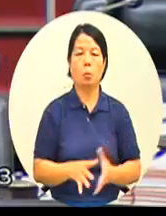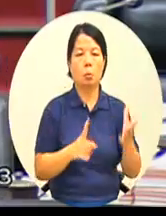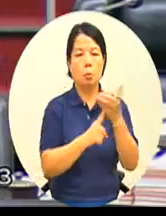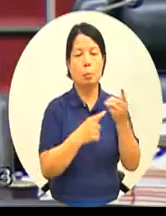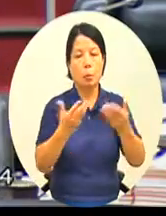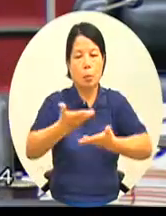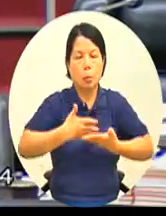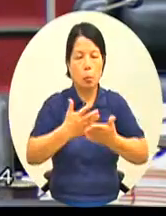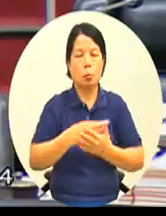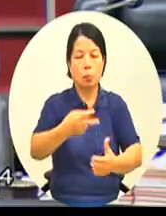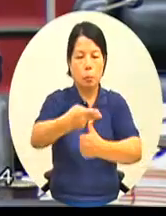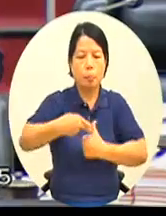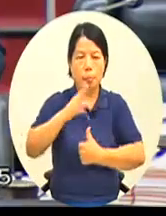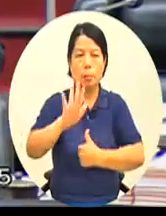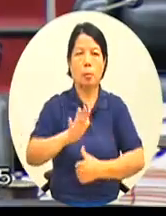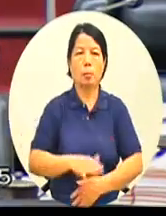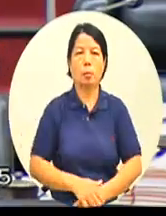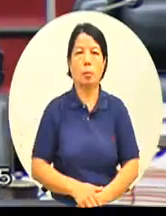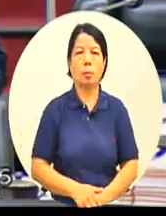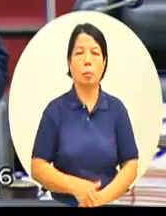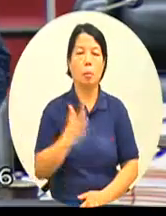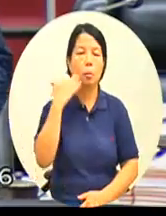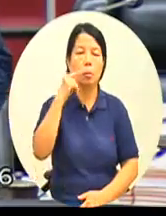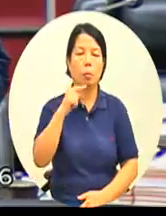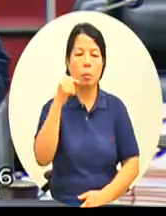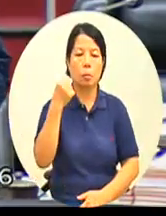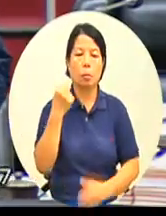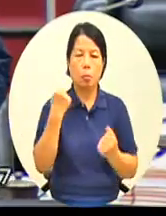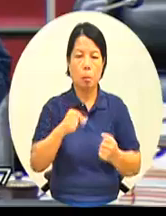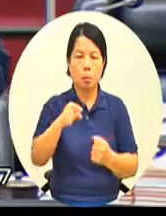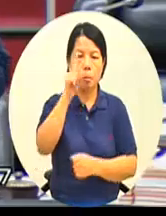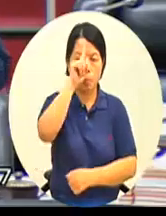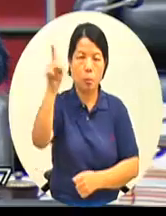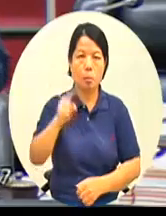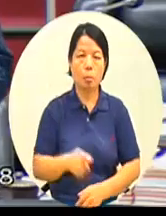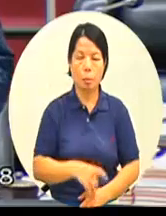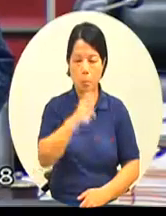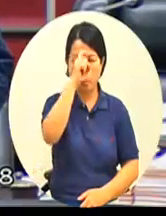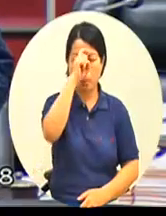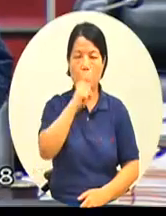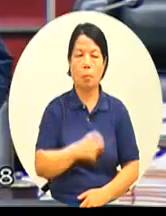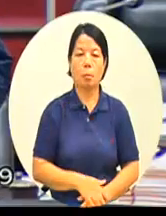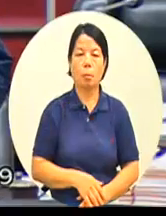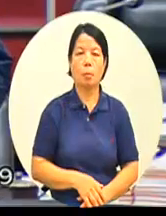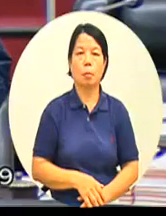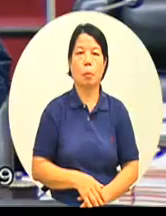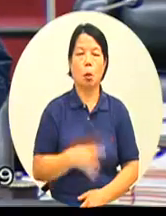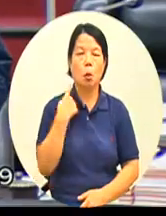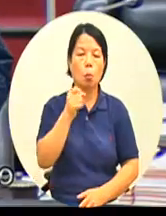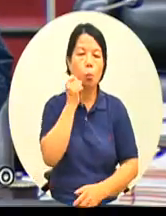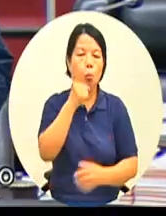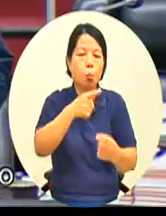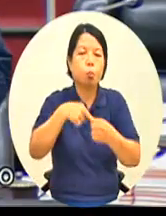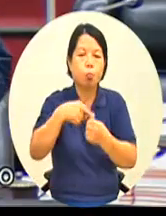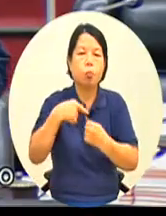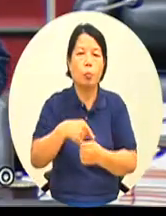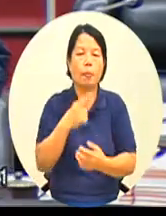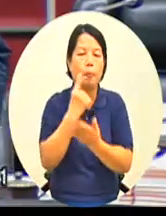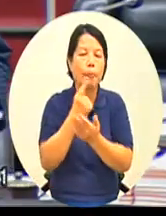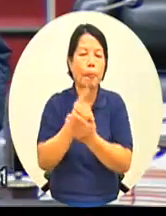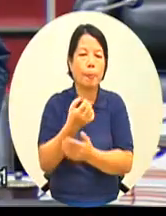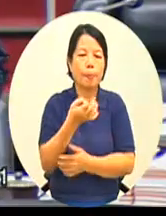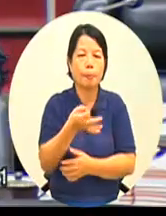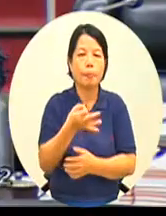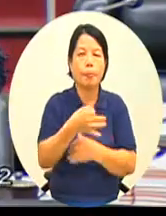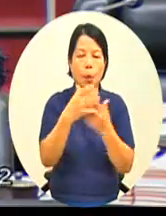的使命。所以如果我们可以在这里一天，我们希望我们领的每一份薪水，在我们离